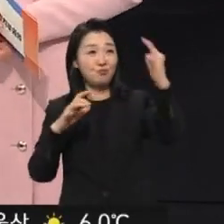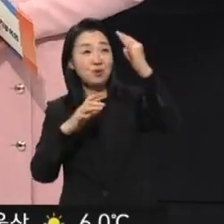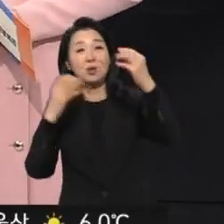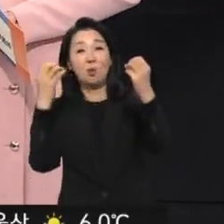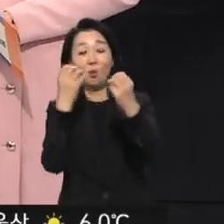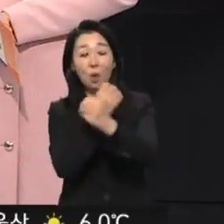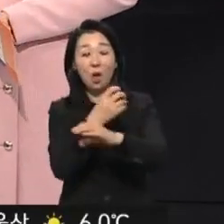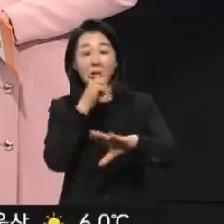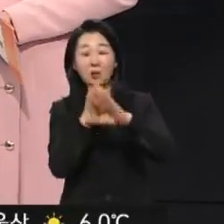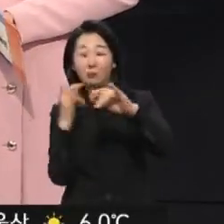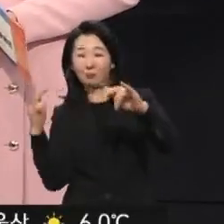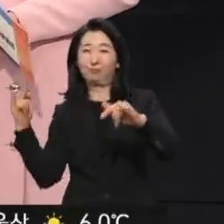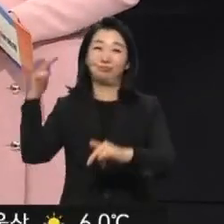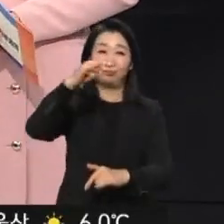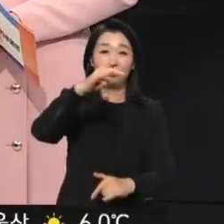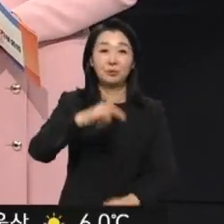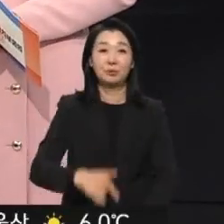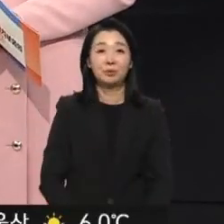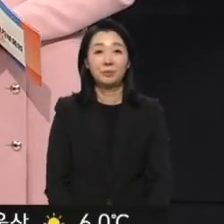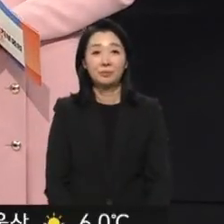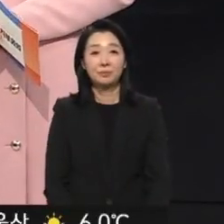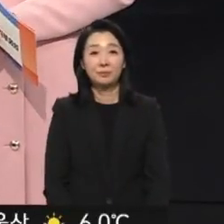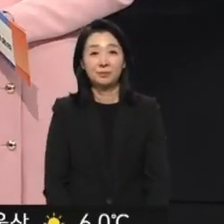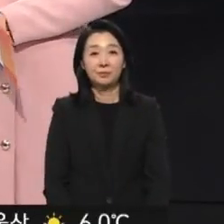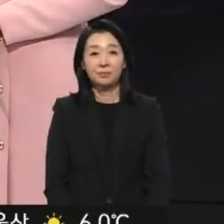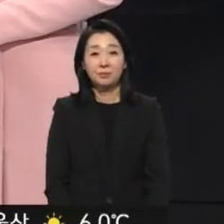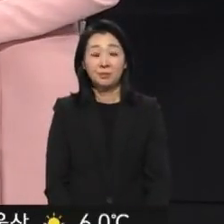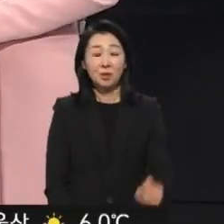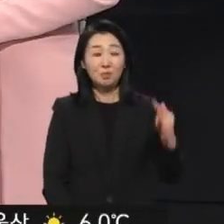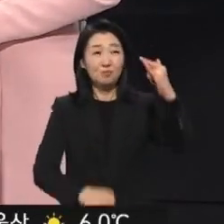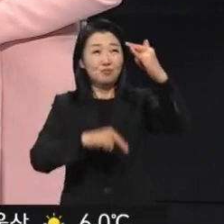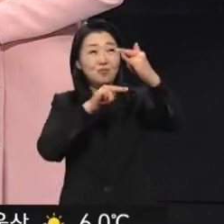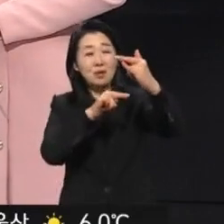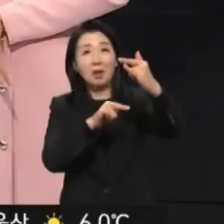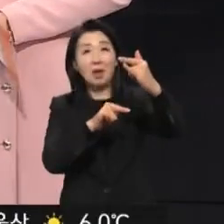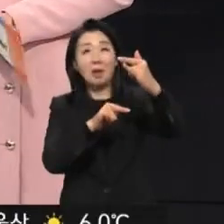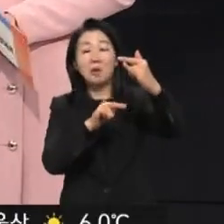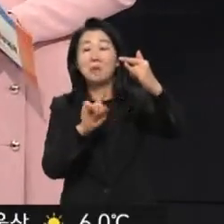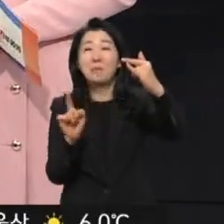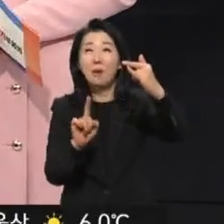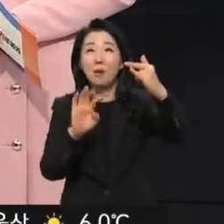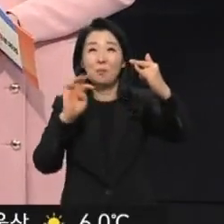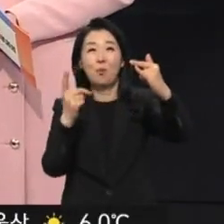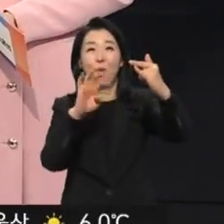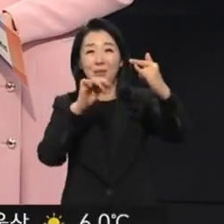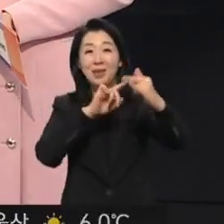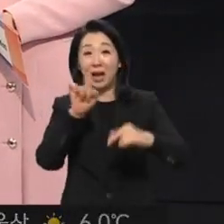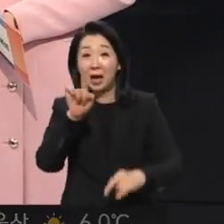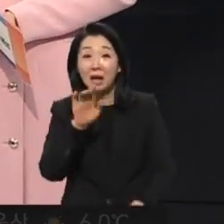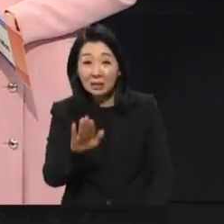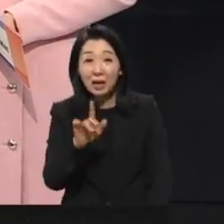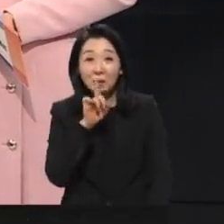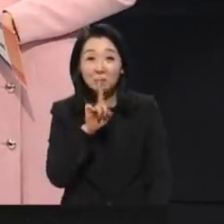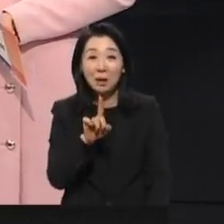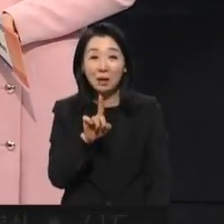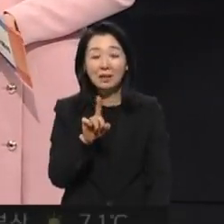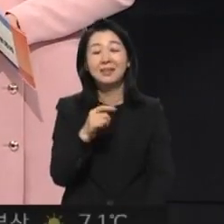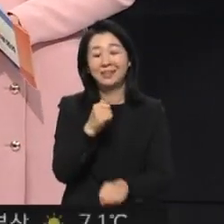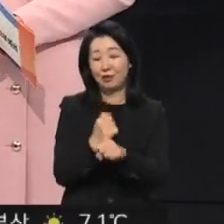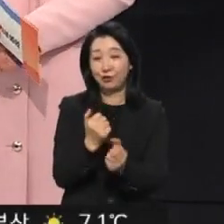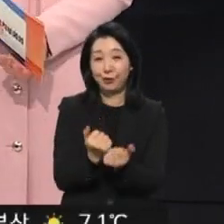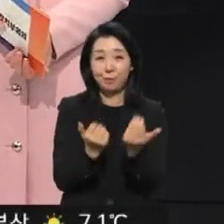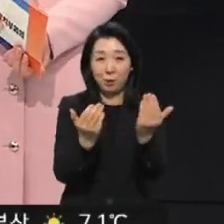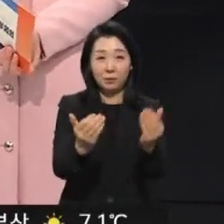오인해서 전투기가 출격하는 일이 있었는데 무인기 포비아다 뭐 이런 얘기도 있더라고요. 잠시 후에 저희가 뉴스픽에서 자세히 다뤄보도록